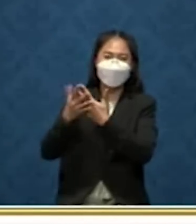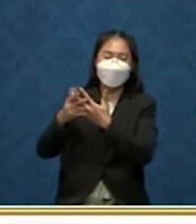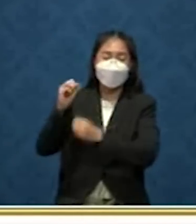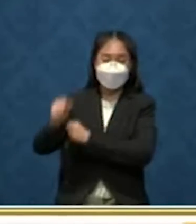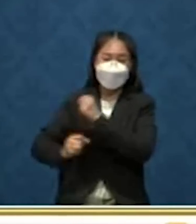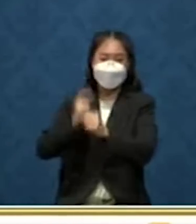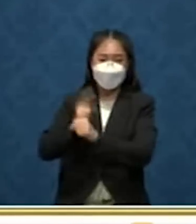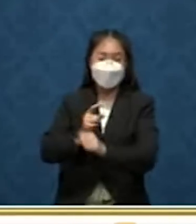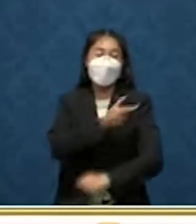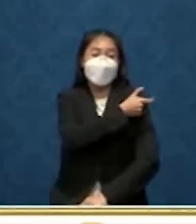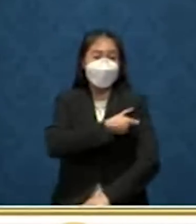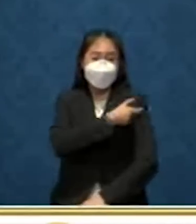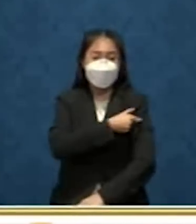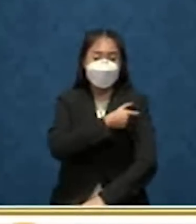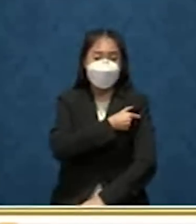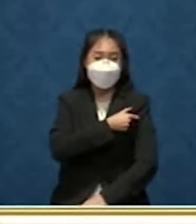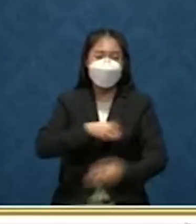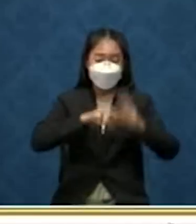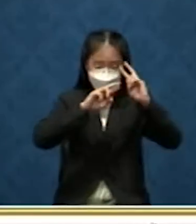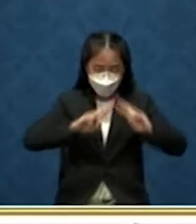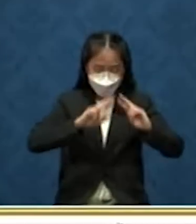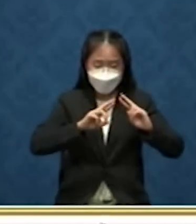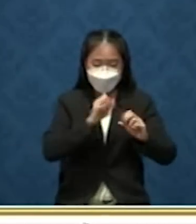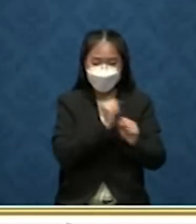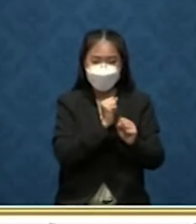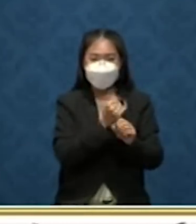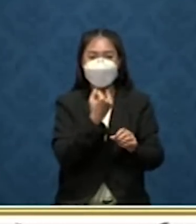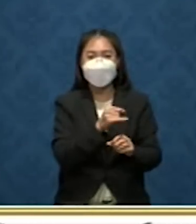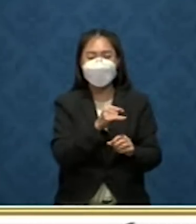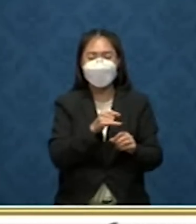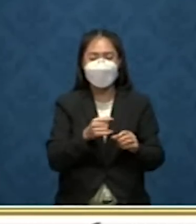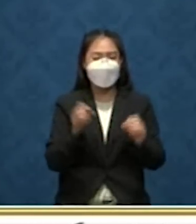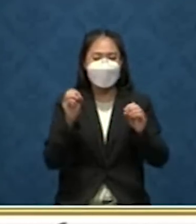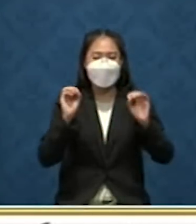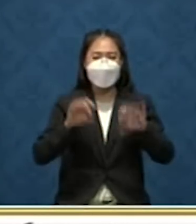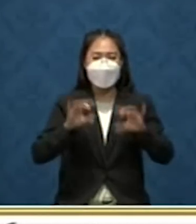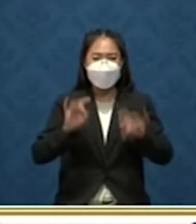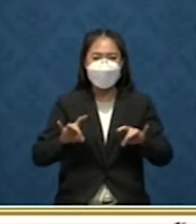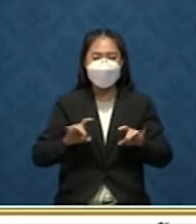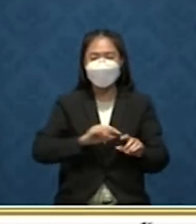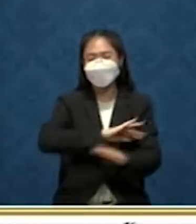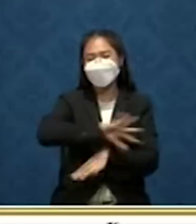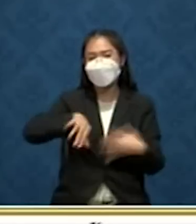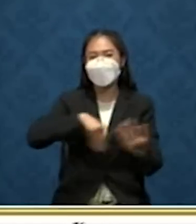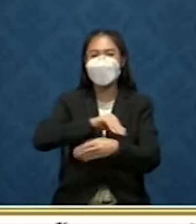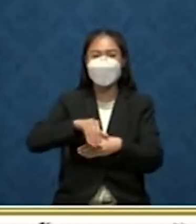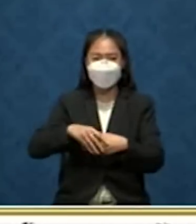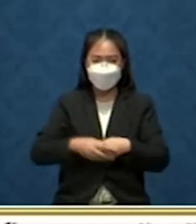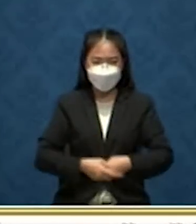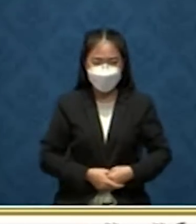องภัที่ควรกันไ้เป็พยา ก็กลเป็ผู้ต้หามั่วกันไปหมดครั ทมาทานครัปีศาสต